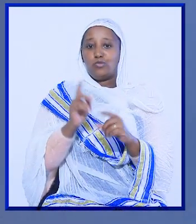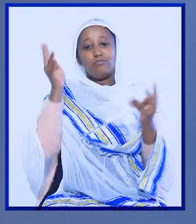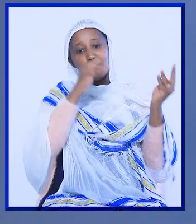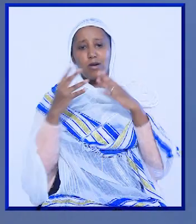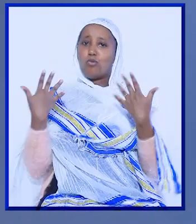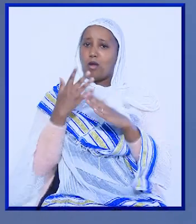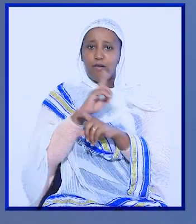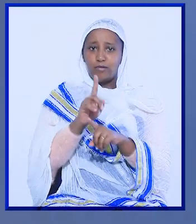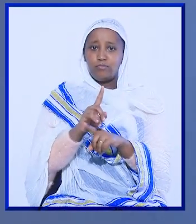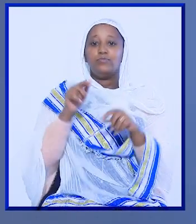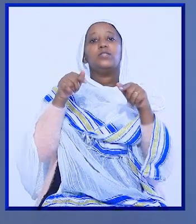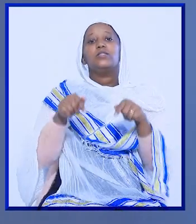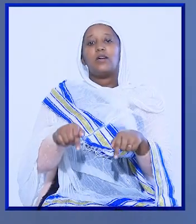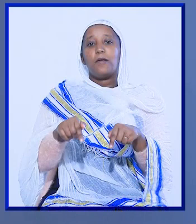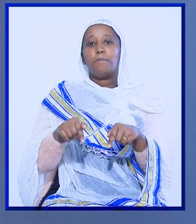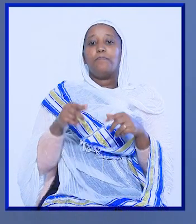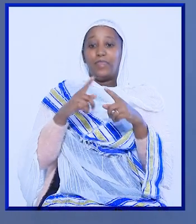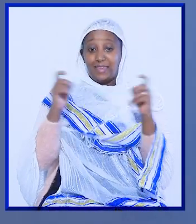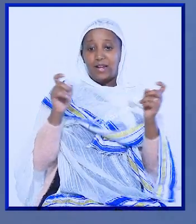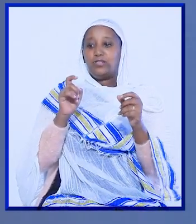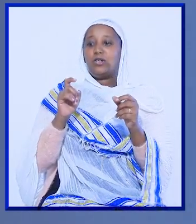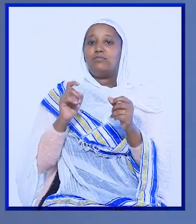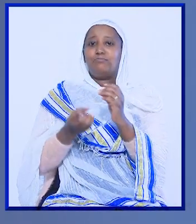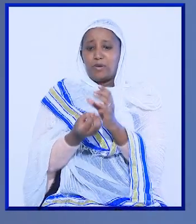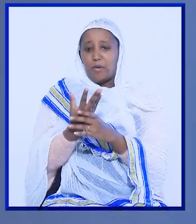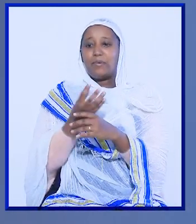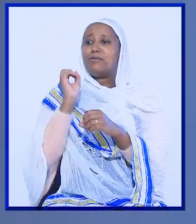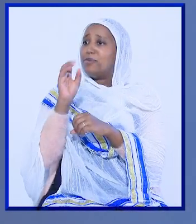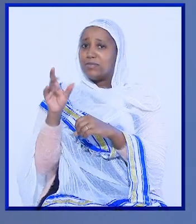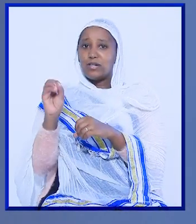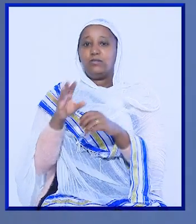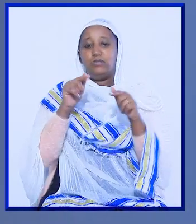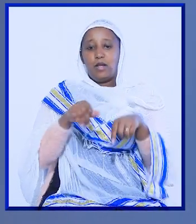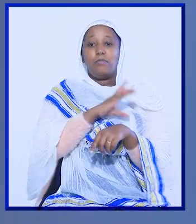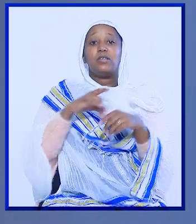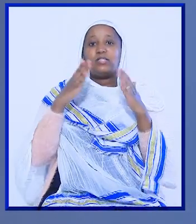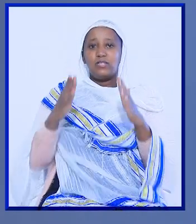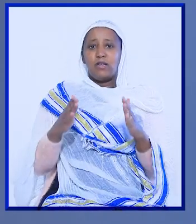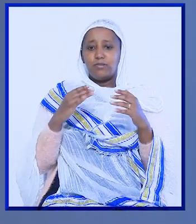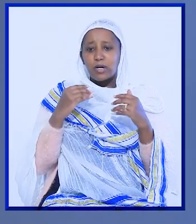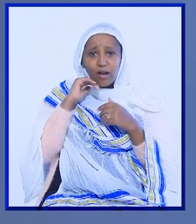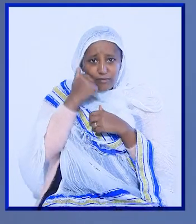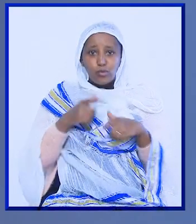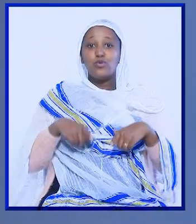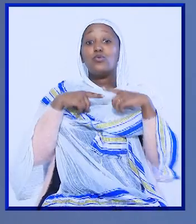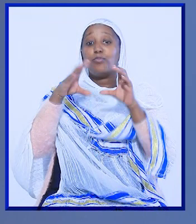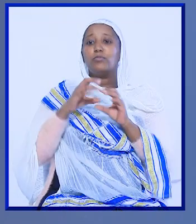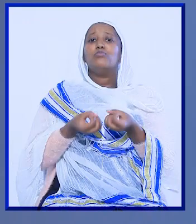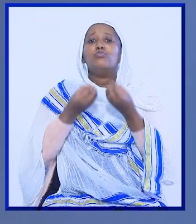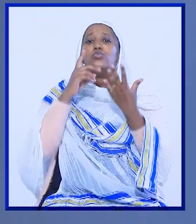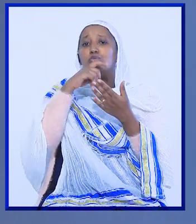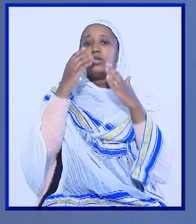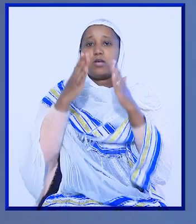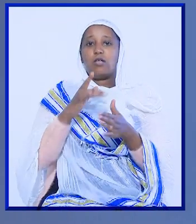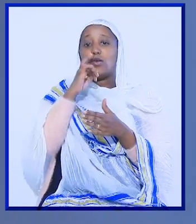ነው ሞቱ ያላስደነገጣቸው፣ መከራው ያላስፈራቸው። ዛሬም ጥላቻን በመዝራትና በማብቀል ዛሬም ክርስቲያኖች